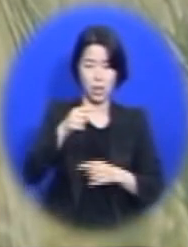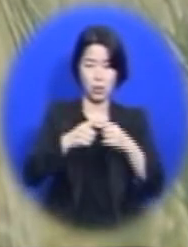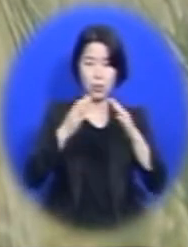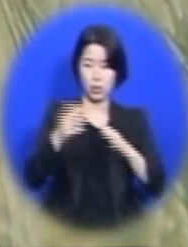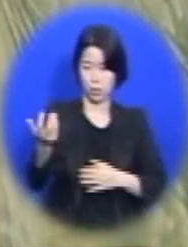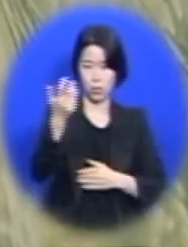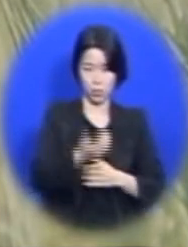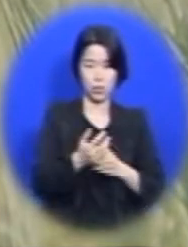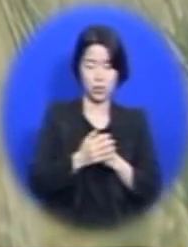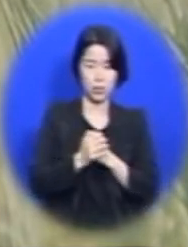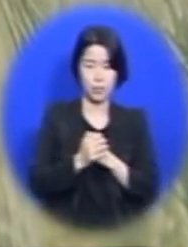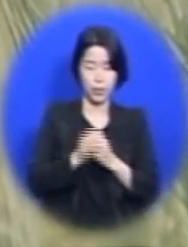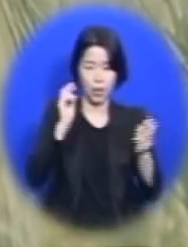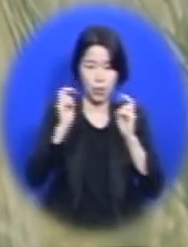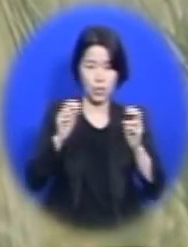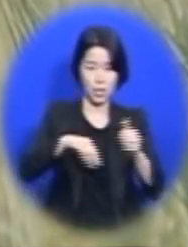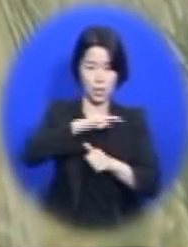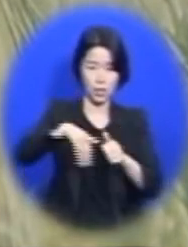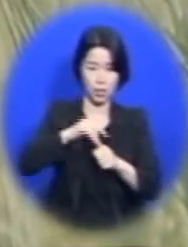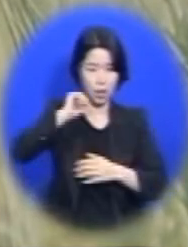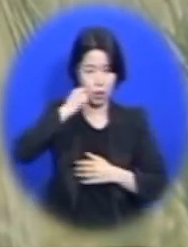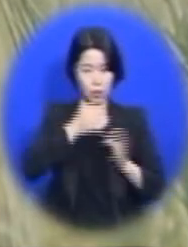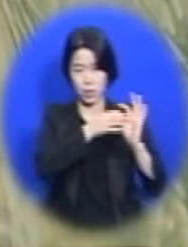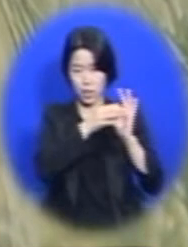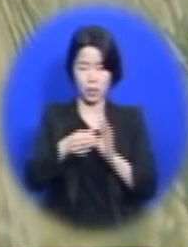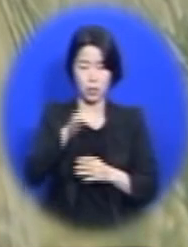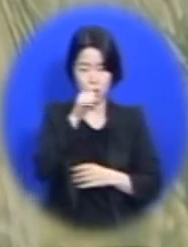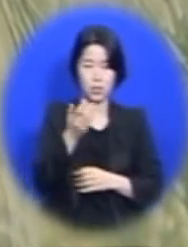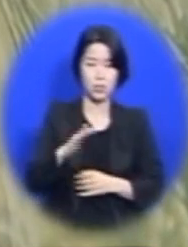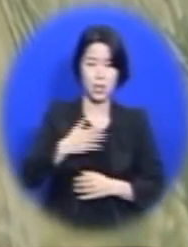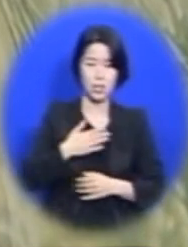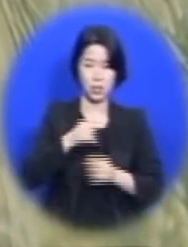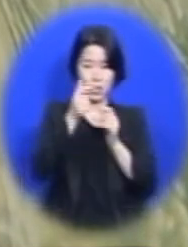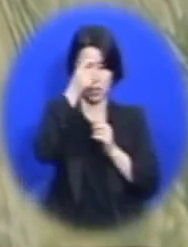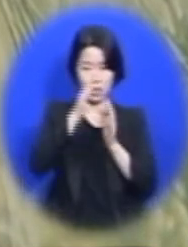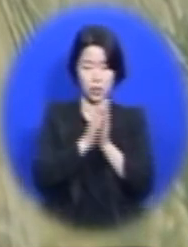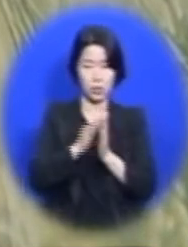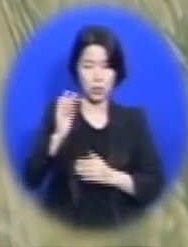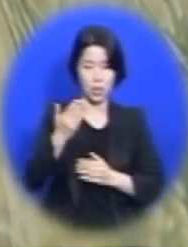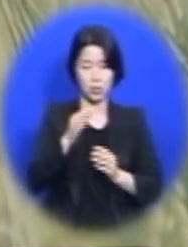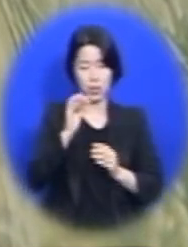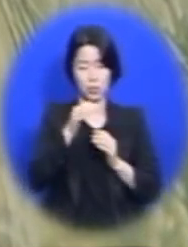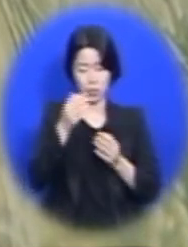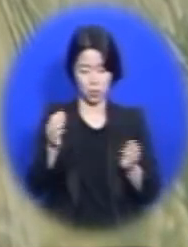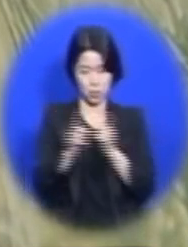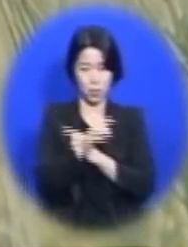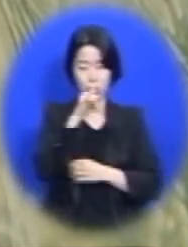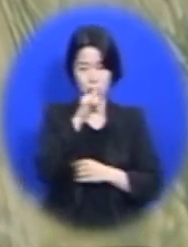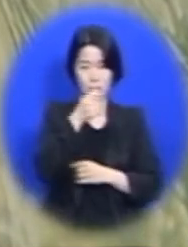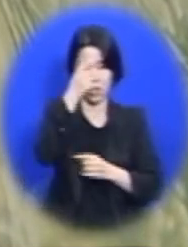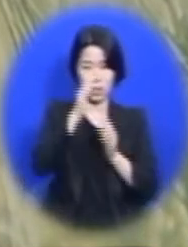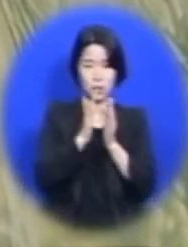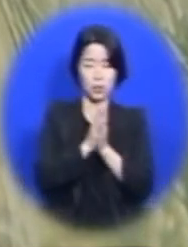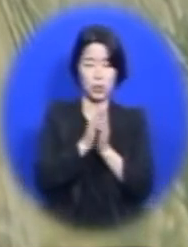되었습니다. 회사 경영은 어려움은 계속되었지만 저는 기도의 사람으로 되어갔습니다. 기도를 하지